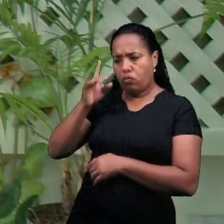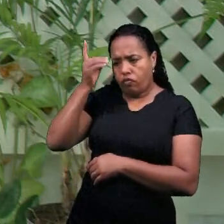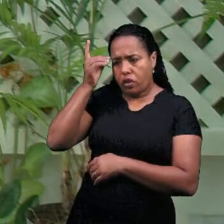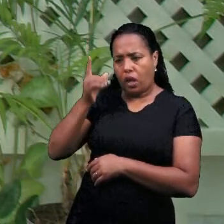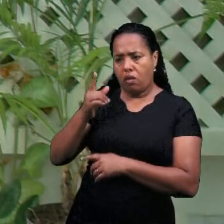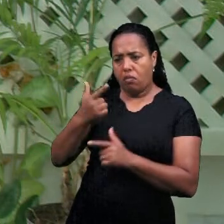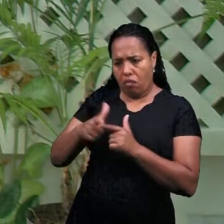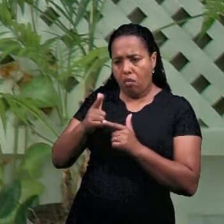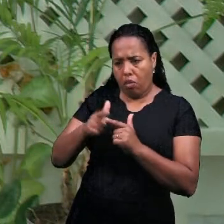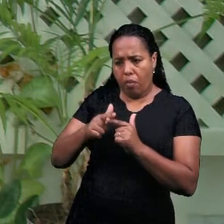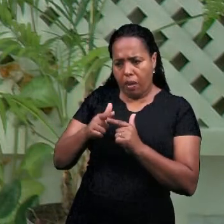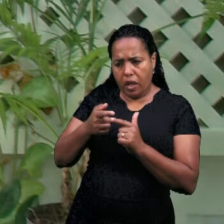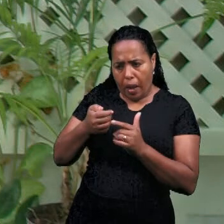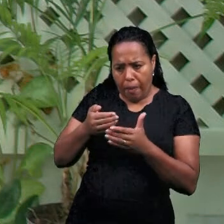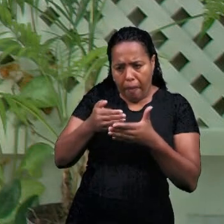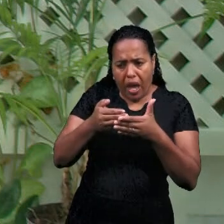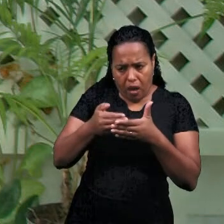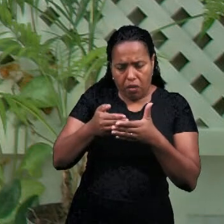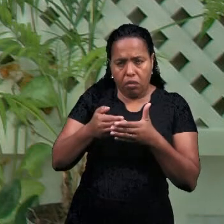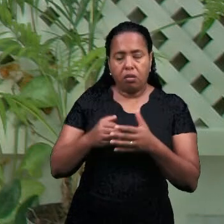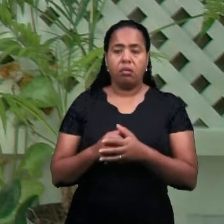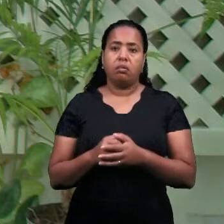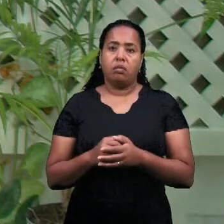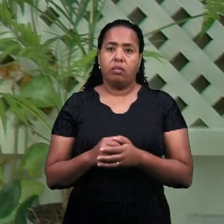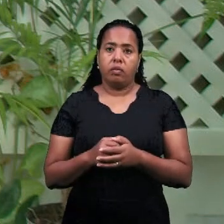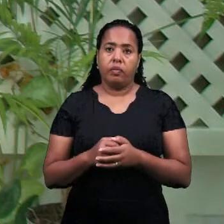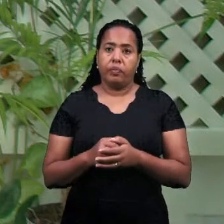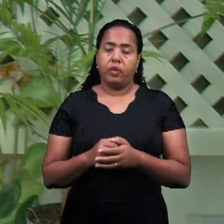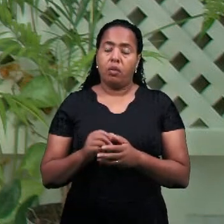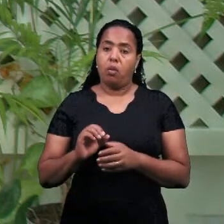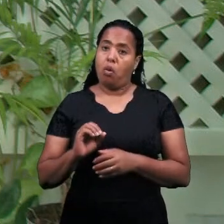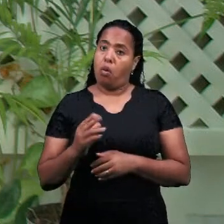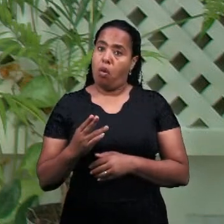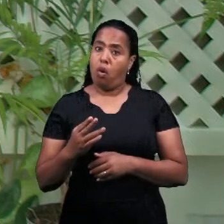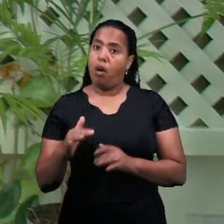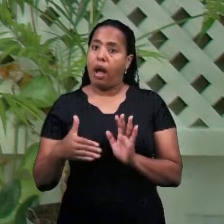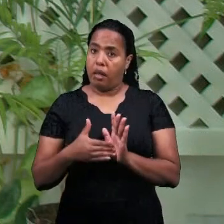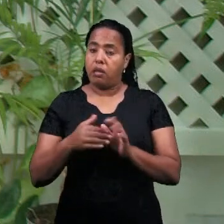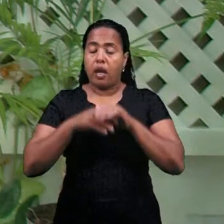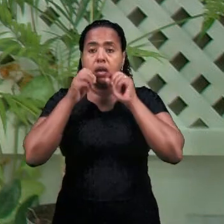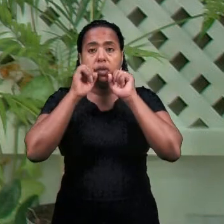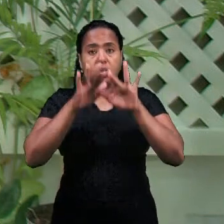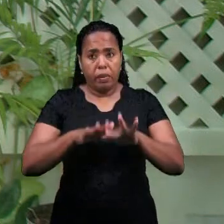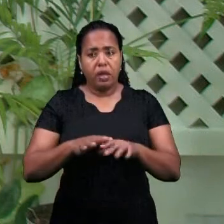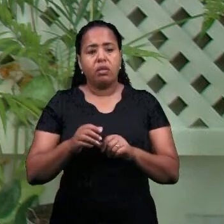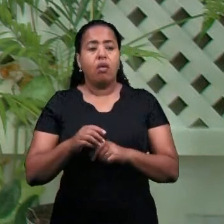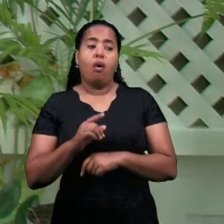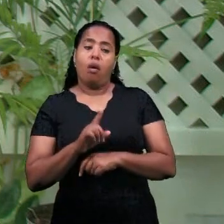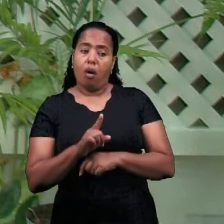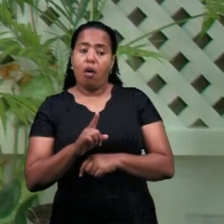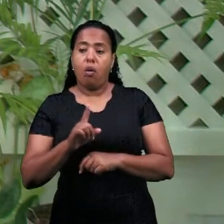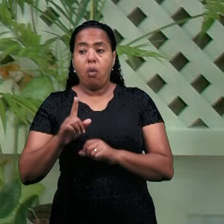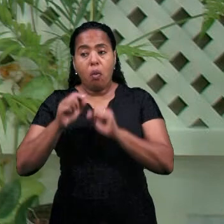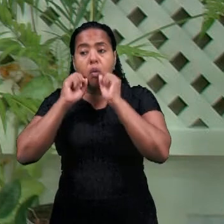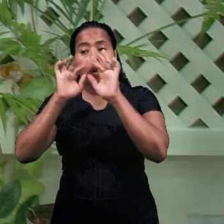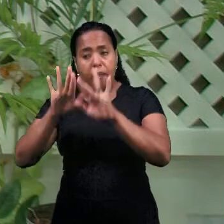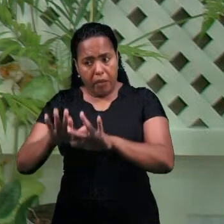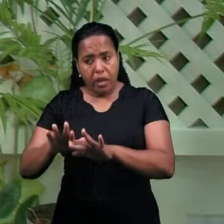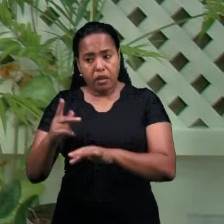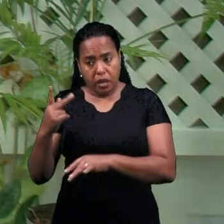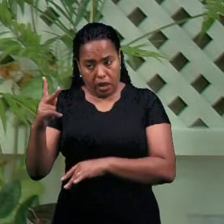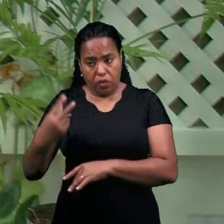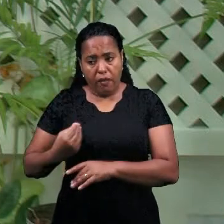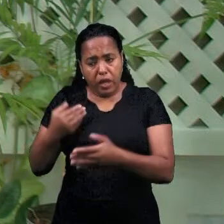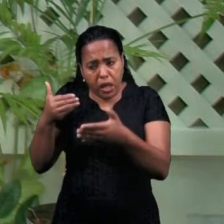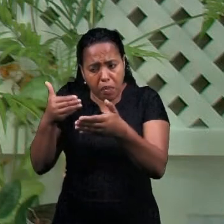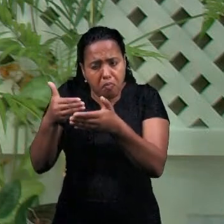qu'elle a, tout de suite. Donc, que ce soit là, ou même que ce soit une bénédiction. Il a une bénédiction qui s'approche à ta vie. Donc,